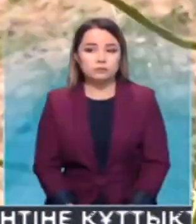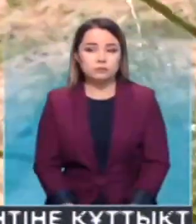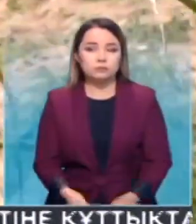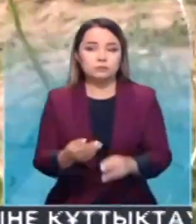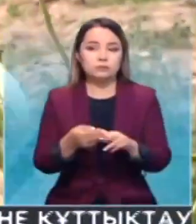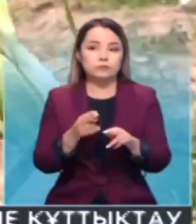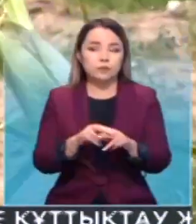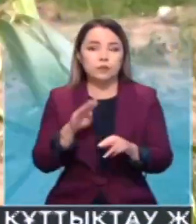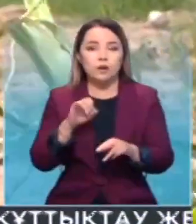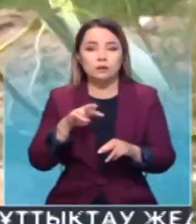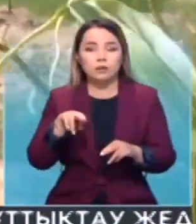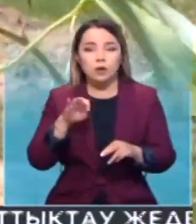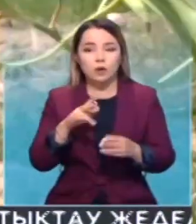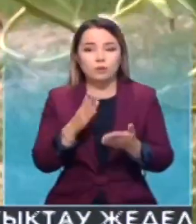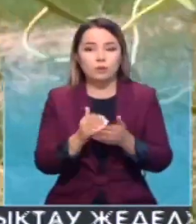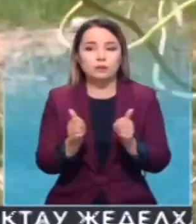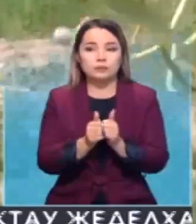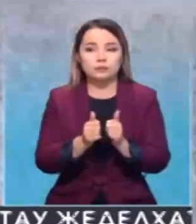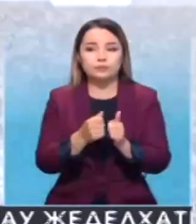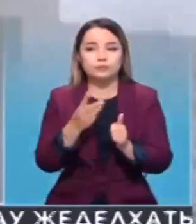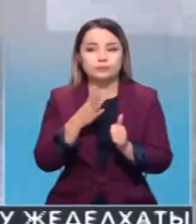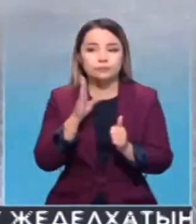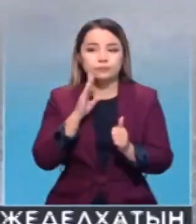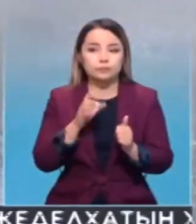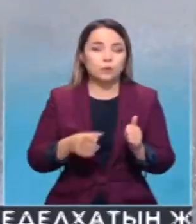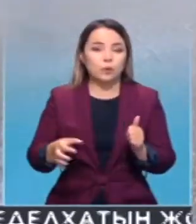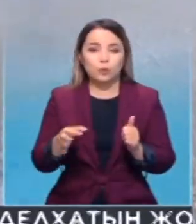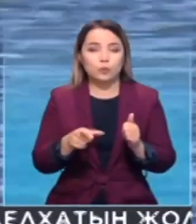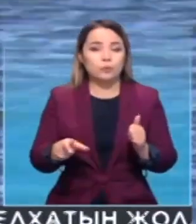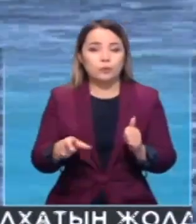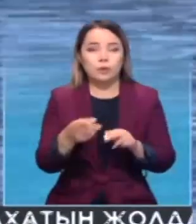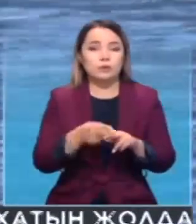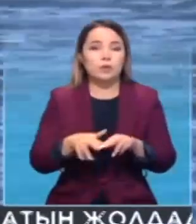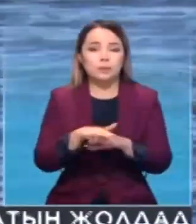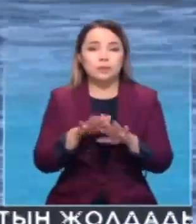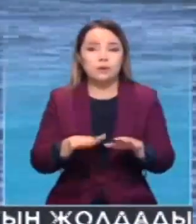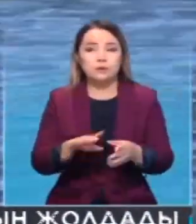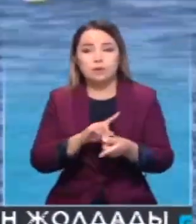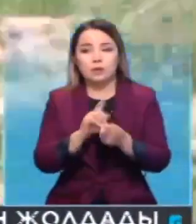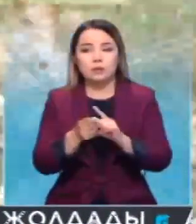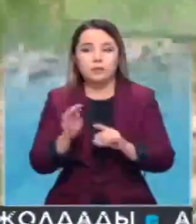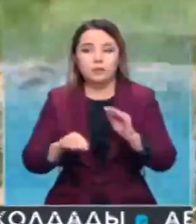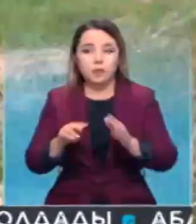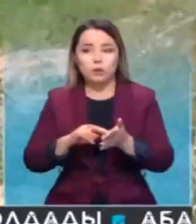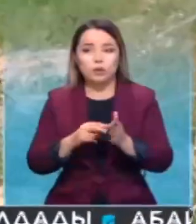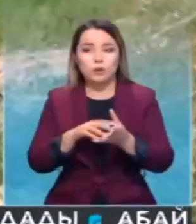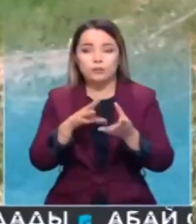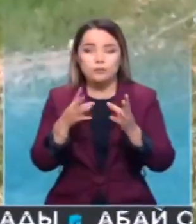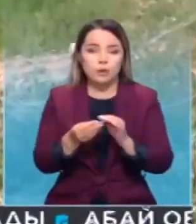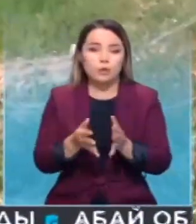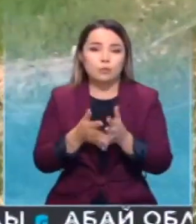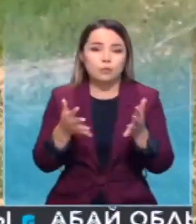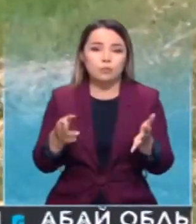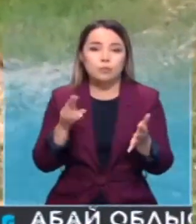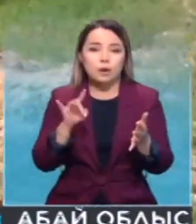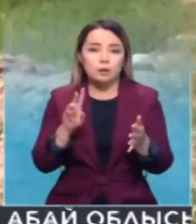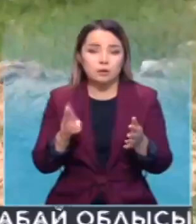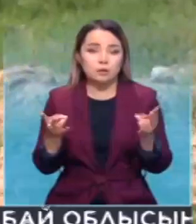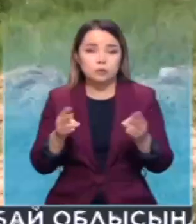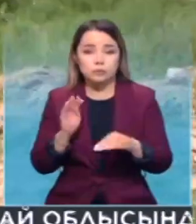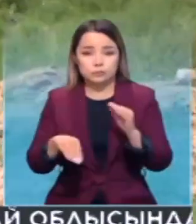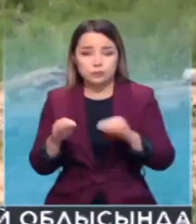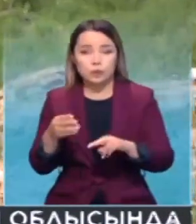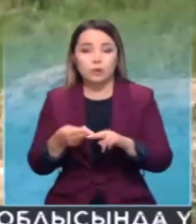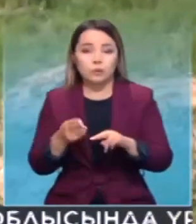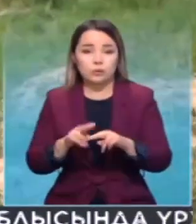Ал бұл кіші Талдыкөлдің бір бөлігі бірер жыл бұрын ғана айдынына су толып сан түрлі құстың мекеніне айналған еді. Жоспар бойынша бұл жерде үлкен парк болуы тиіс. Алайда